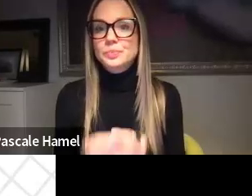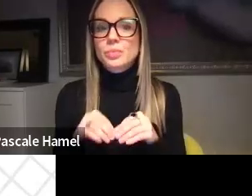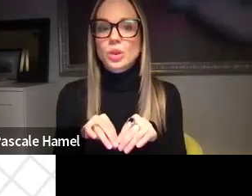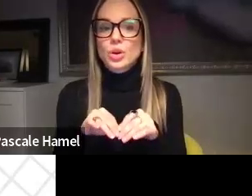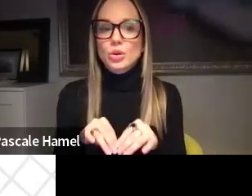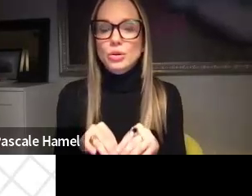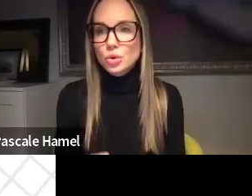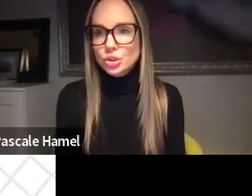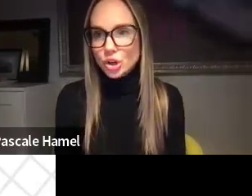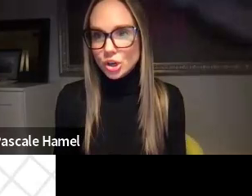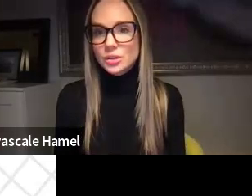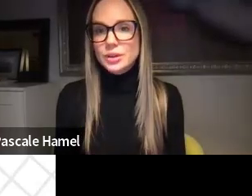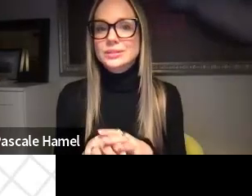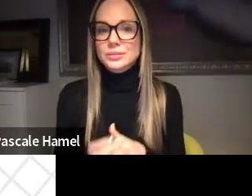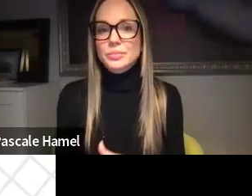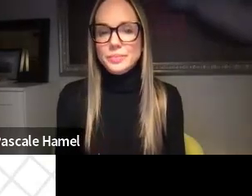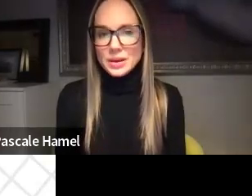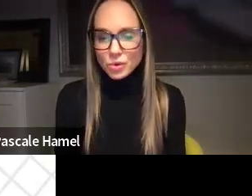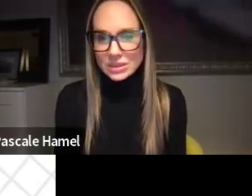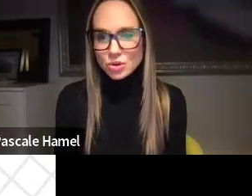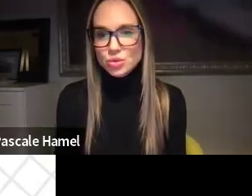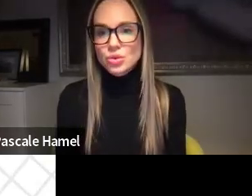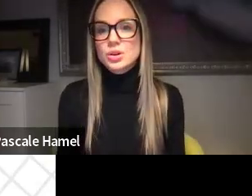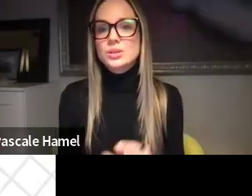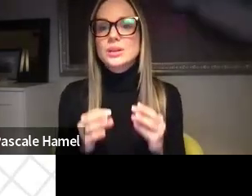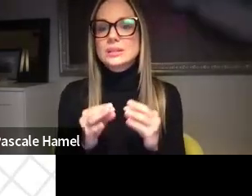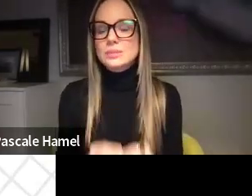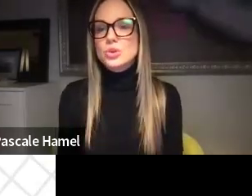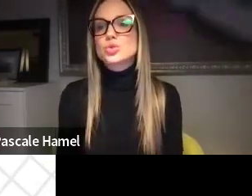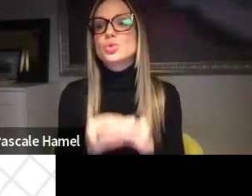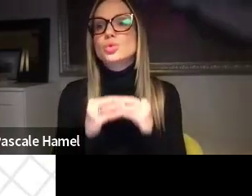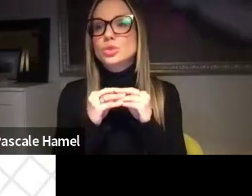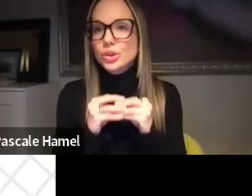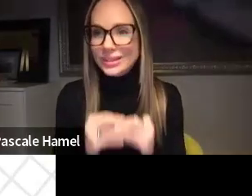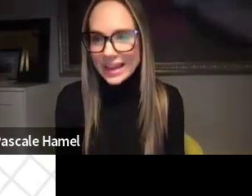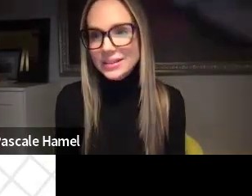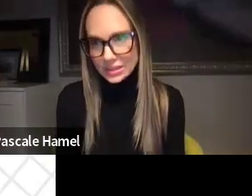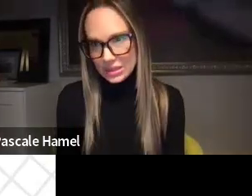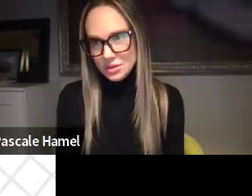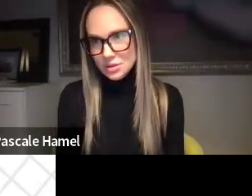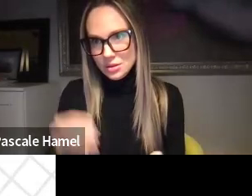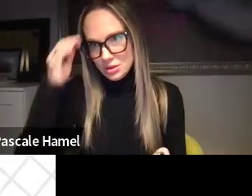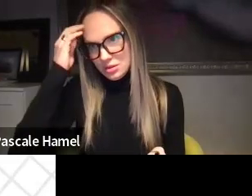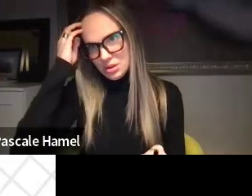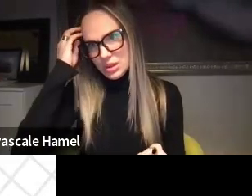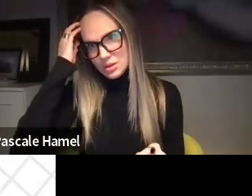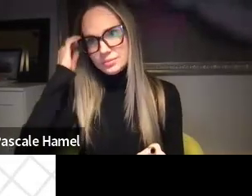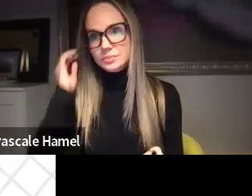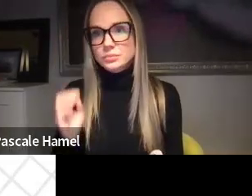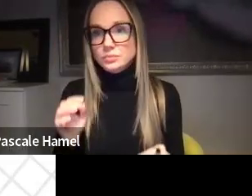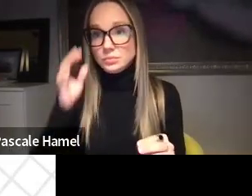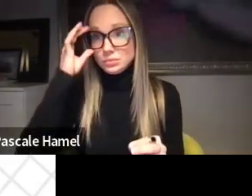OK? Le mot d'ordre pour ces morceaux-là, c'est des morceaux de qualité.